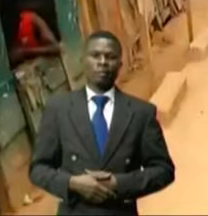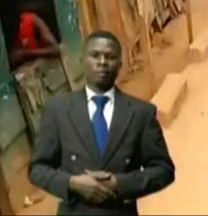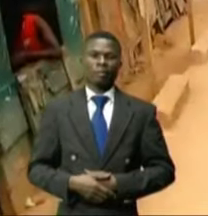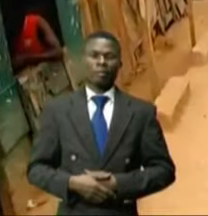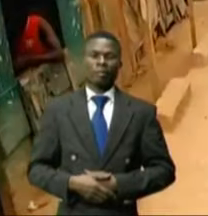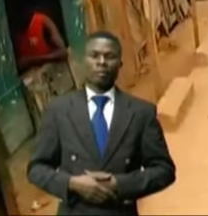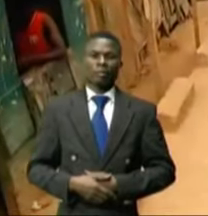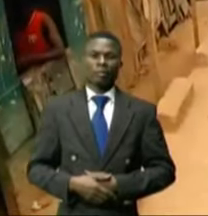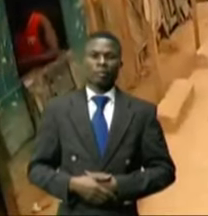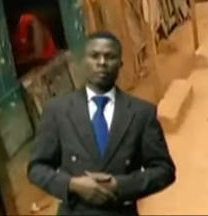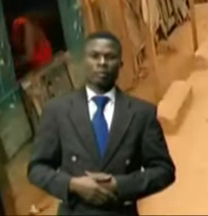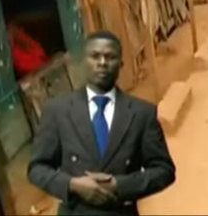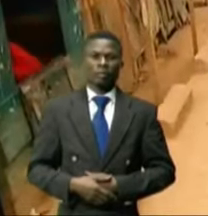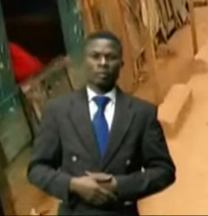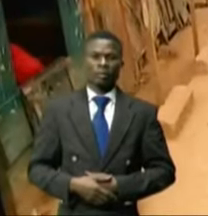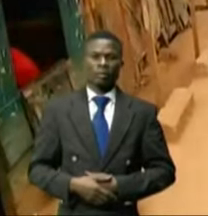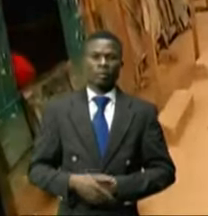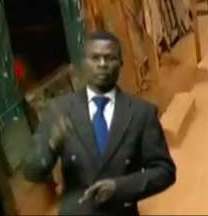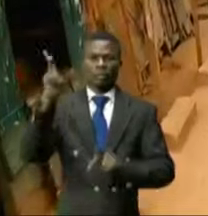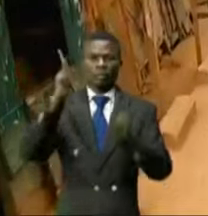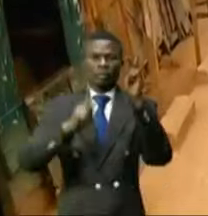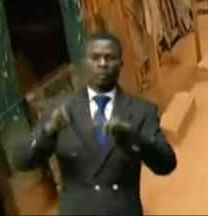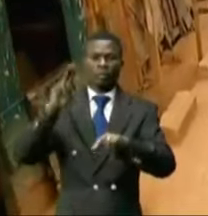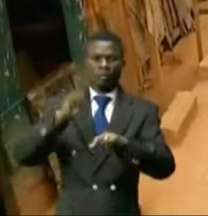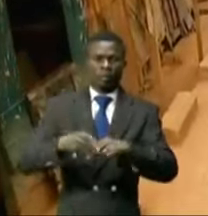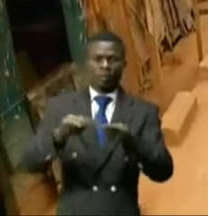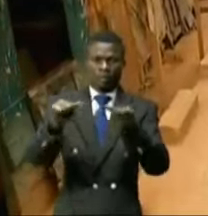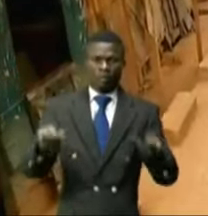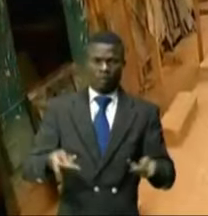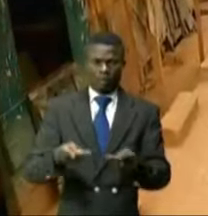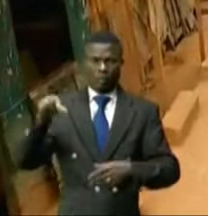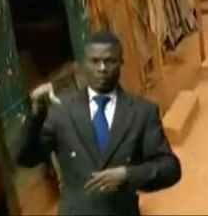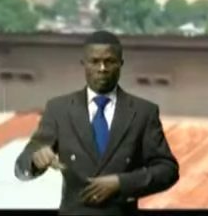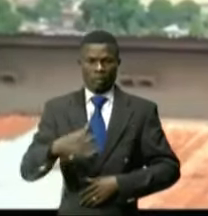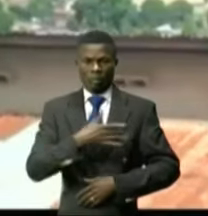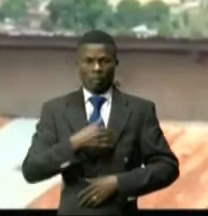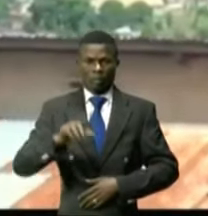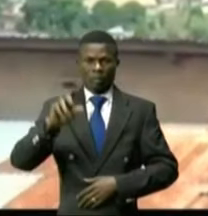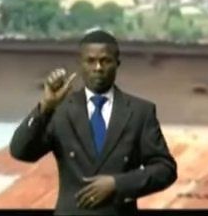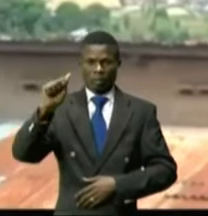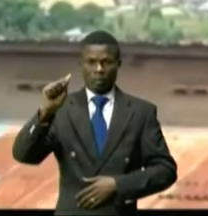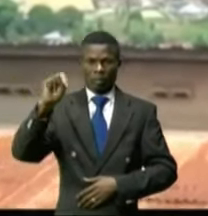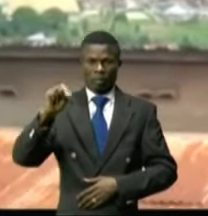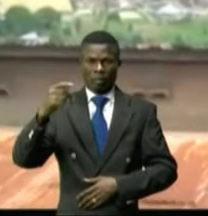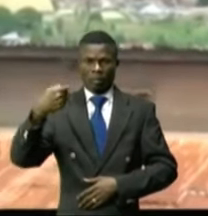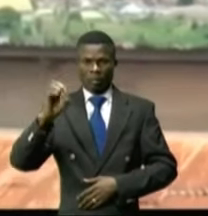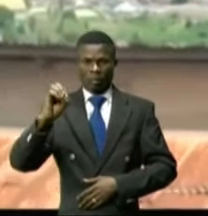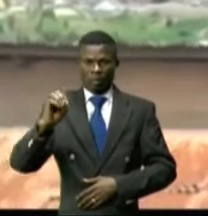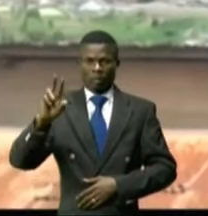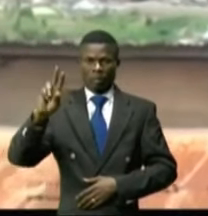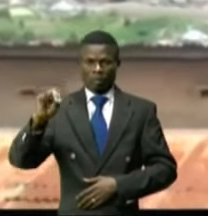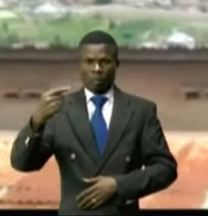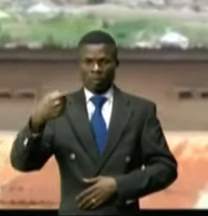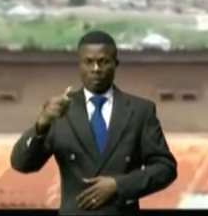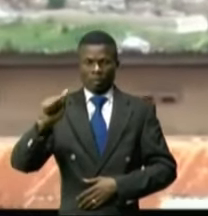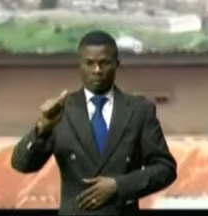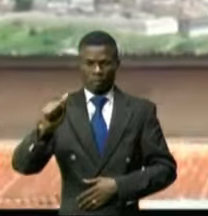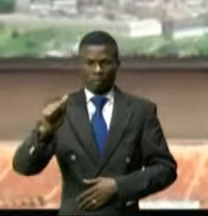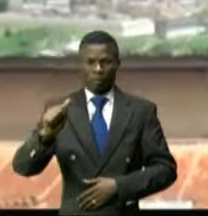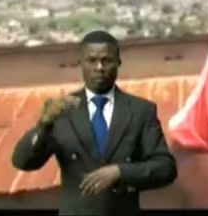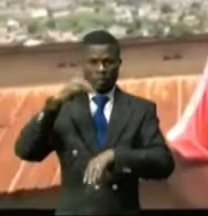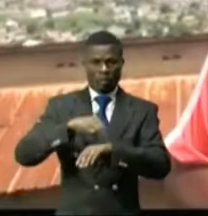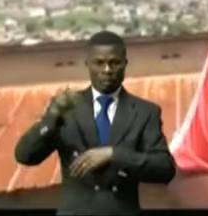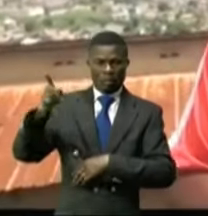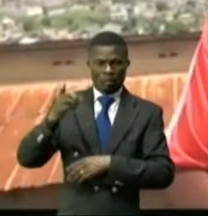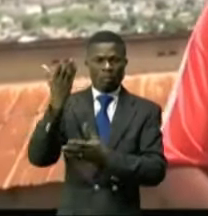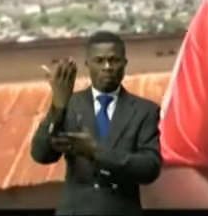lotissement depuis Belle Lurette, nos compatriotes qui habitaient les sites Ango Ango et Sep Congo dans la périphérie de la ville portuaire de Matadi au Congo central, après avoir lancé